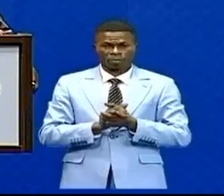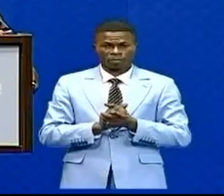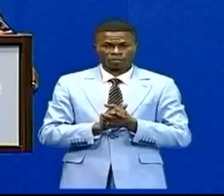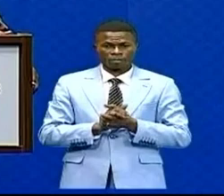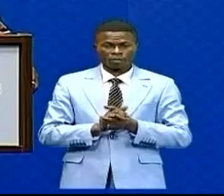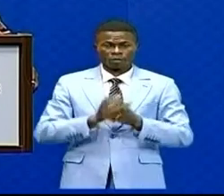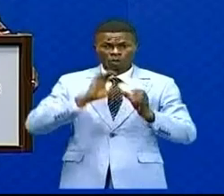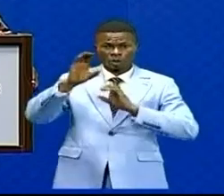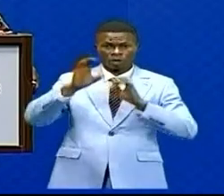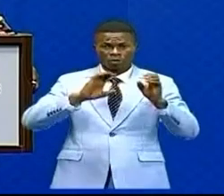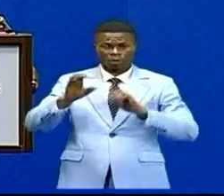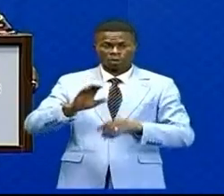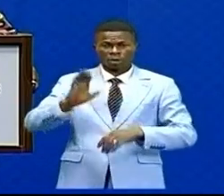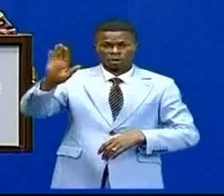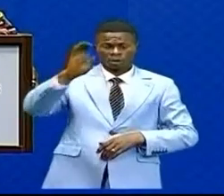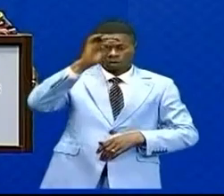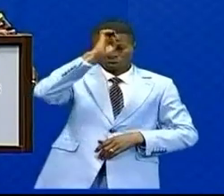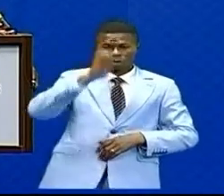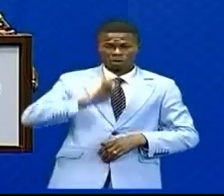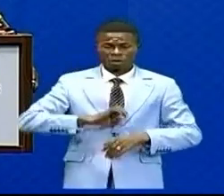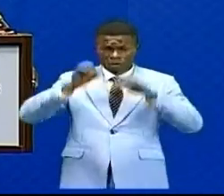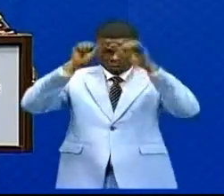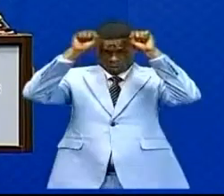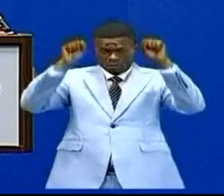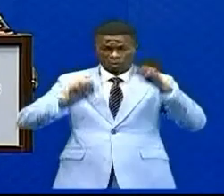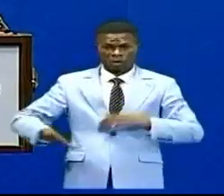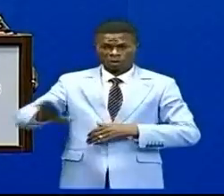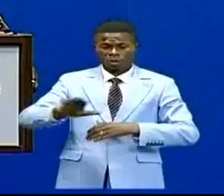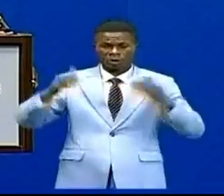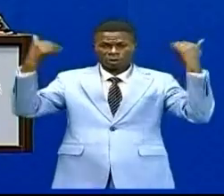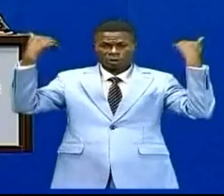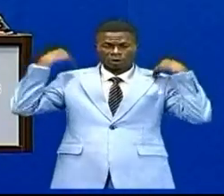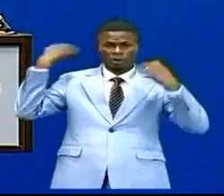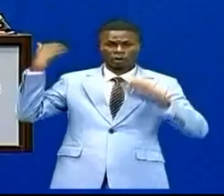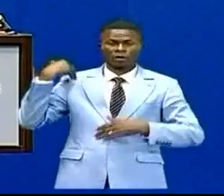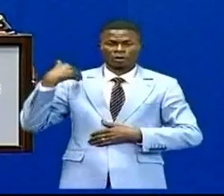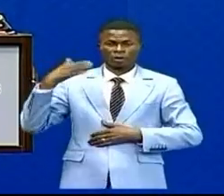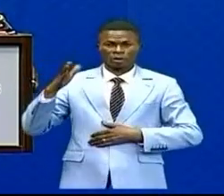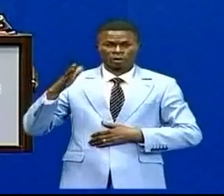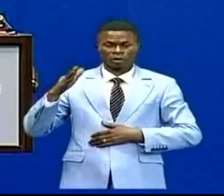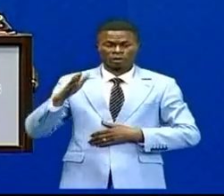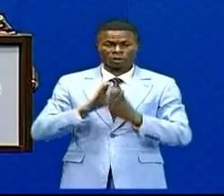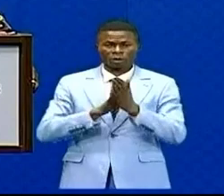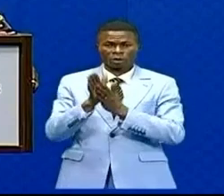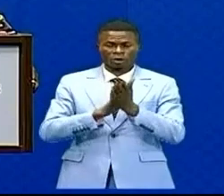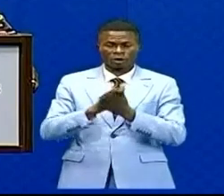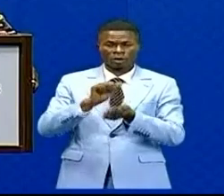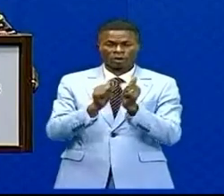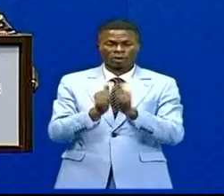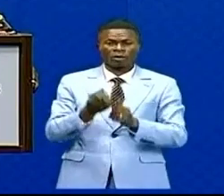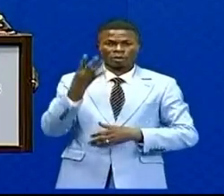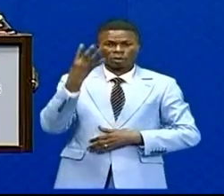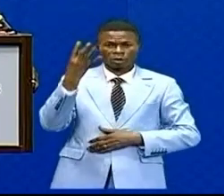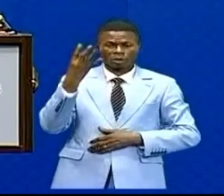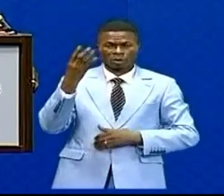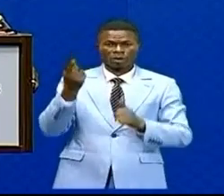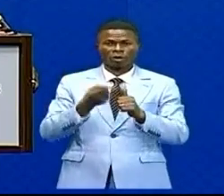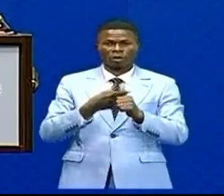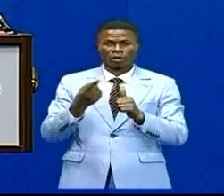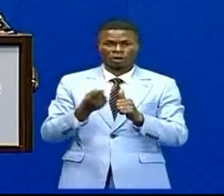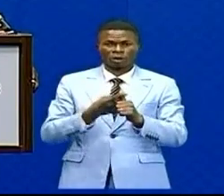La communication de son Excellence, Monsieur le Président de la République, chef de l'État, a porté sur 4 points, à savoir